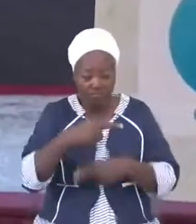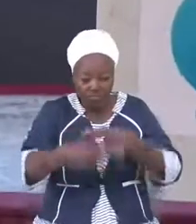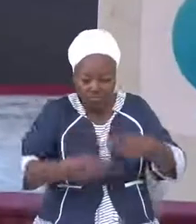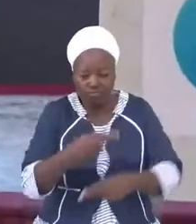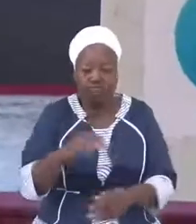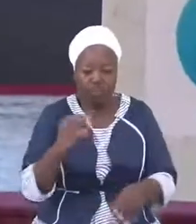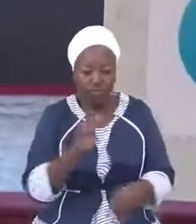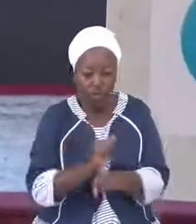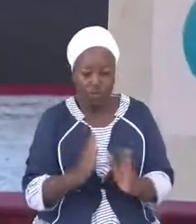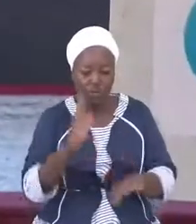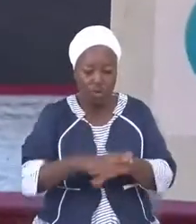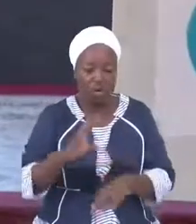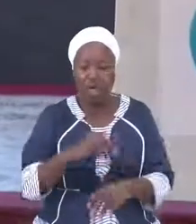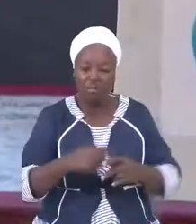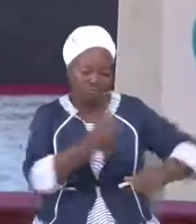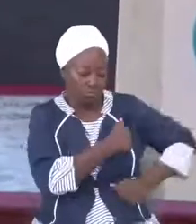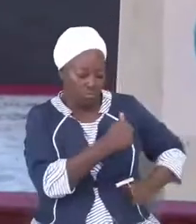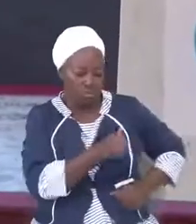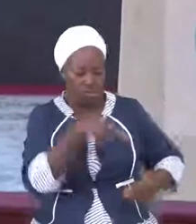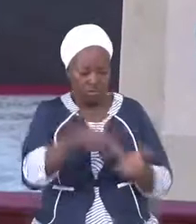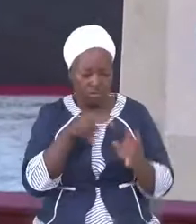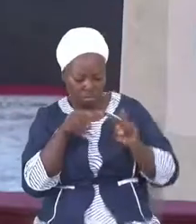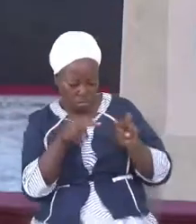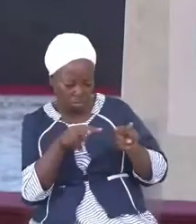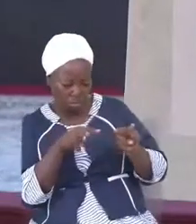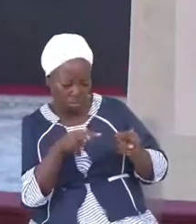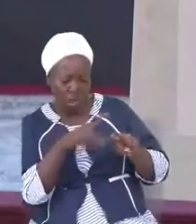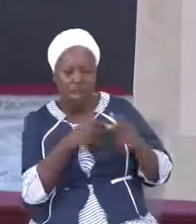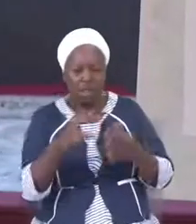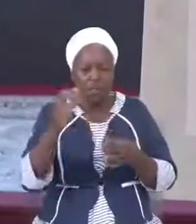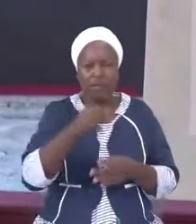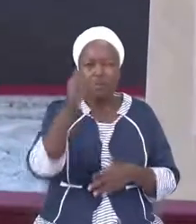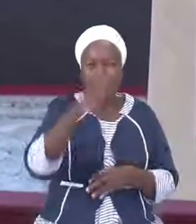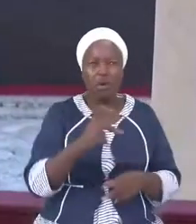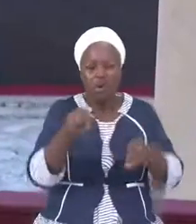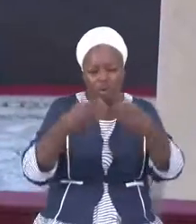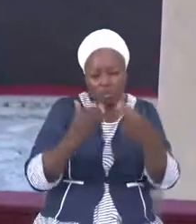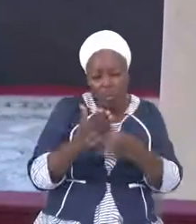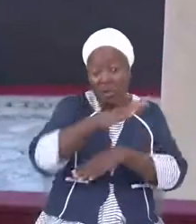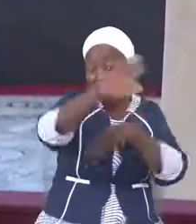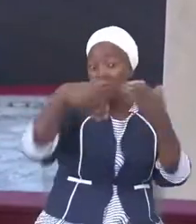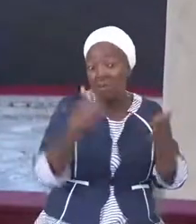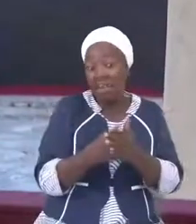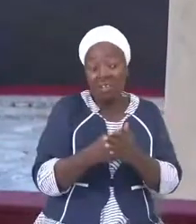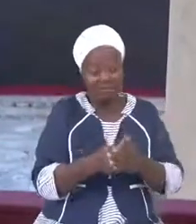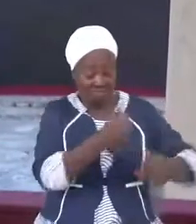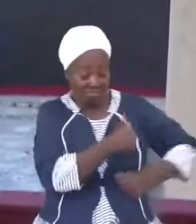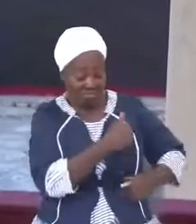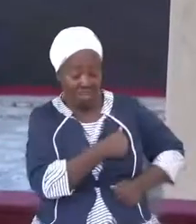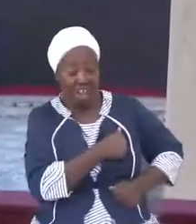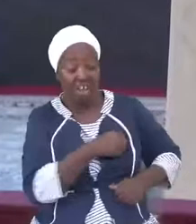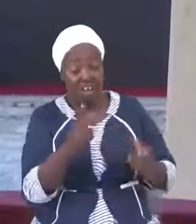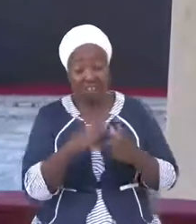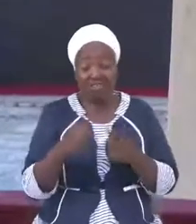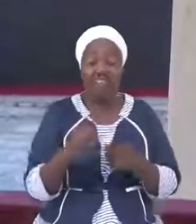enseveli, on a mis la pierre sur la tombe, les soldats veillaient et l'Esprit